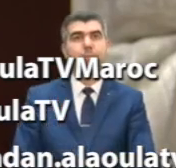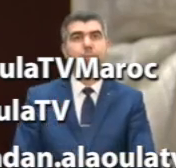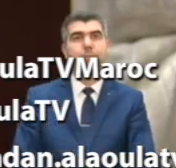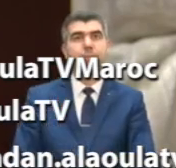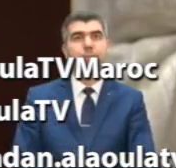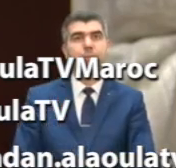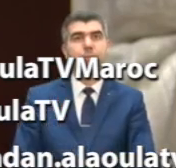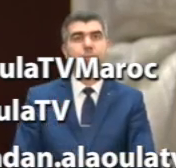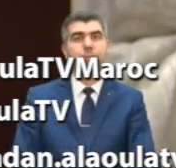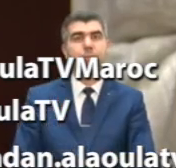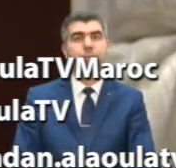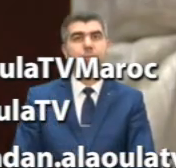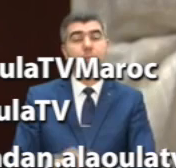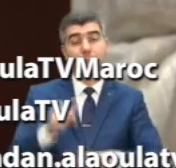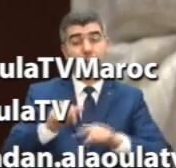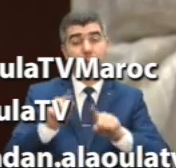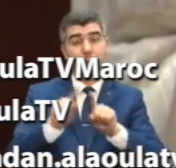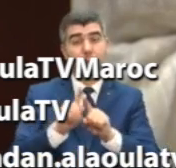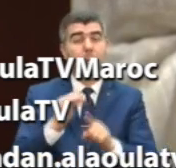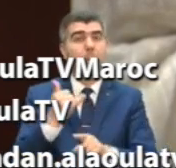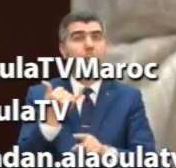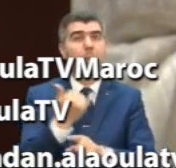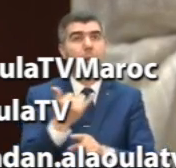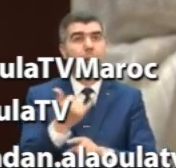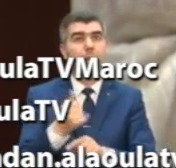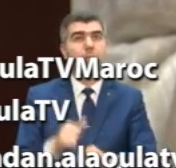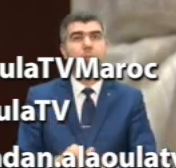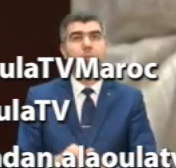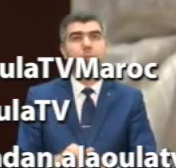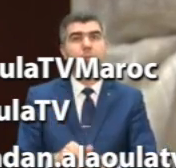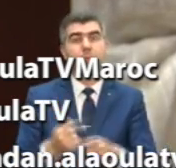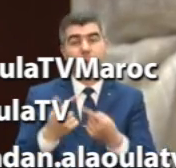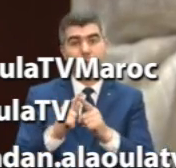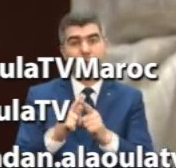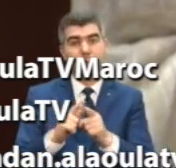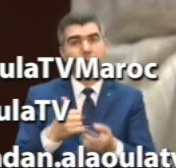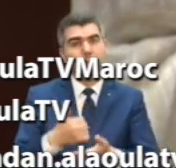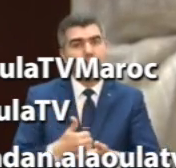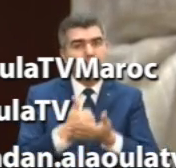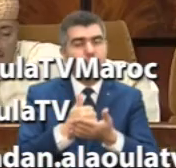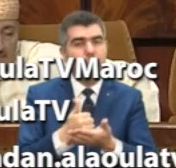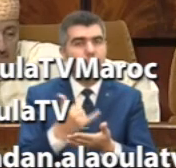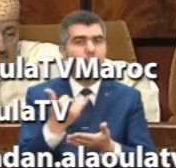هناك ضروره ديال دفعه وانطلاقه جديده